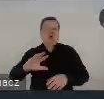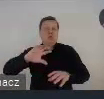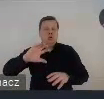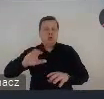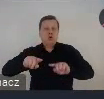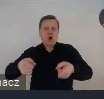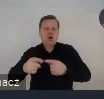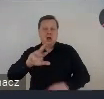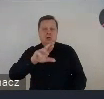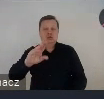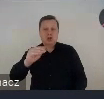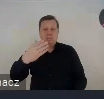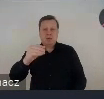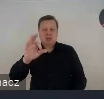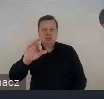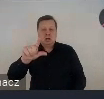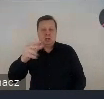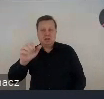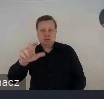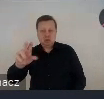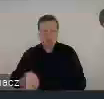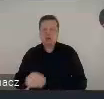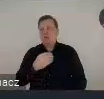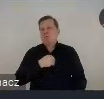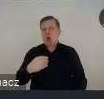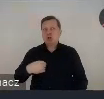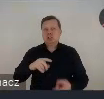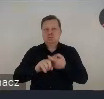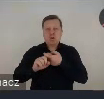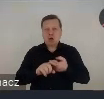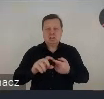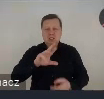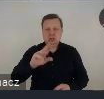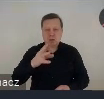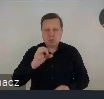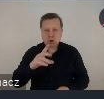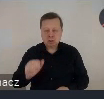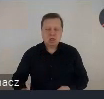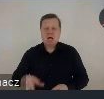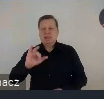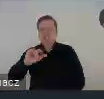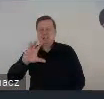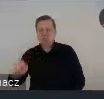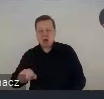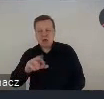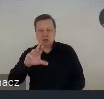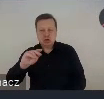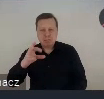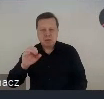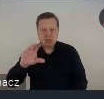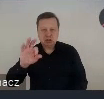rzemieślnicze, czyli Polski Związek Rzemiosła, Izby Rzemieślnicze